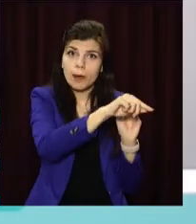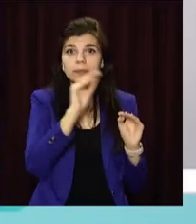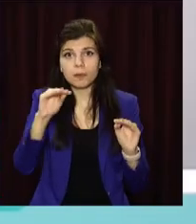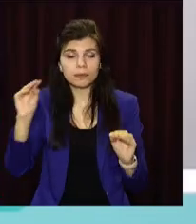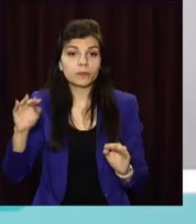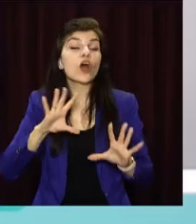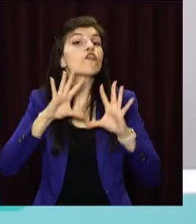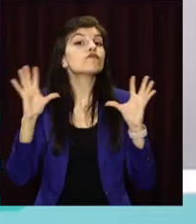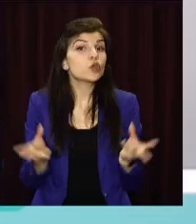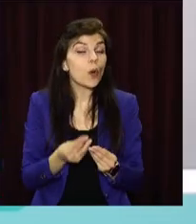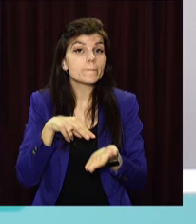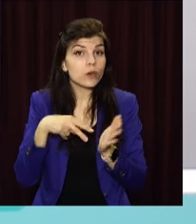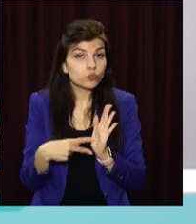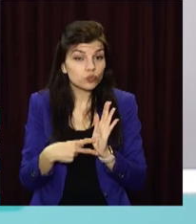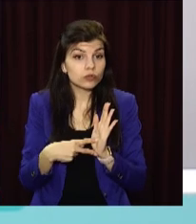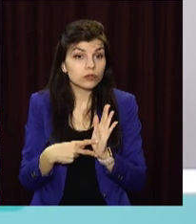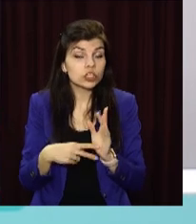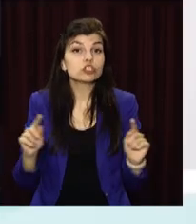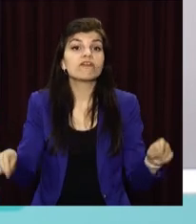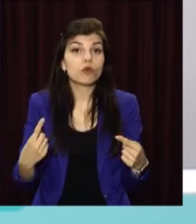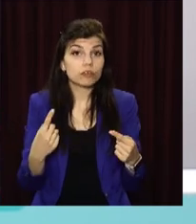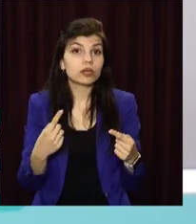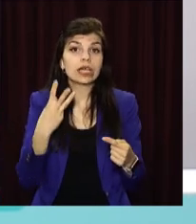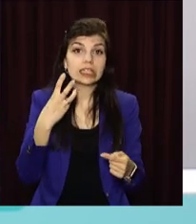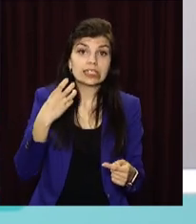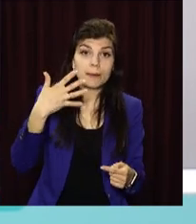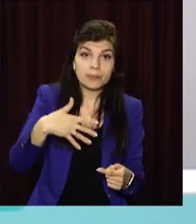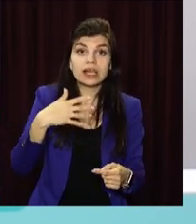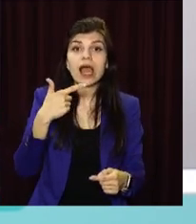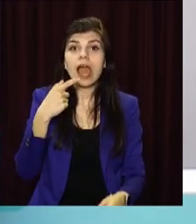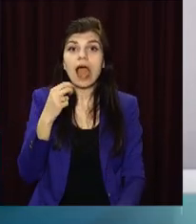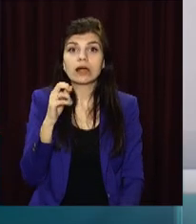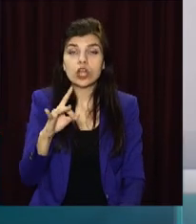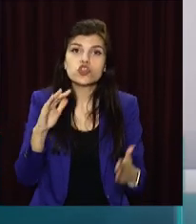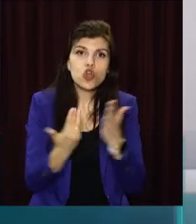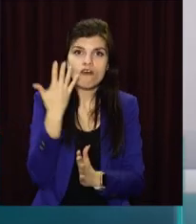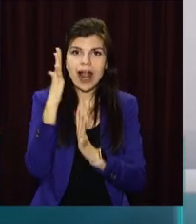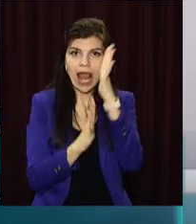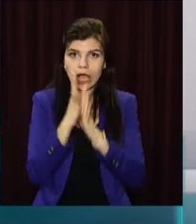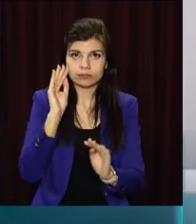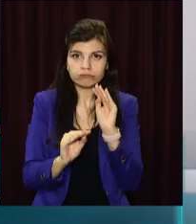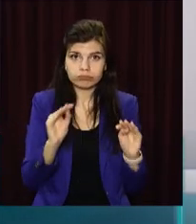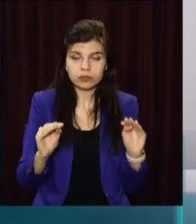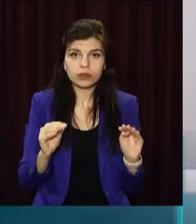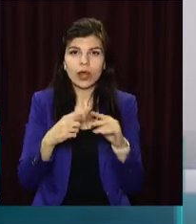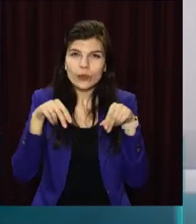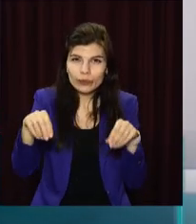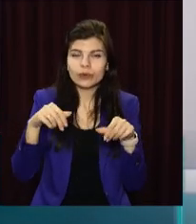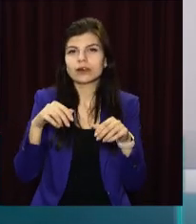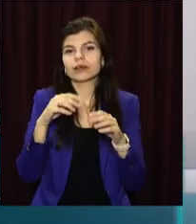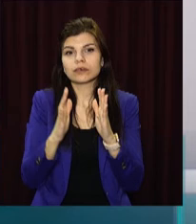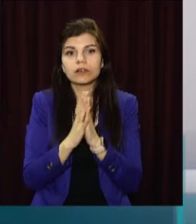Всього планується створити 350 гектарів нових лісів. І це відтворення тих,